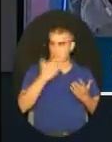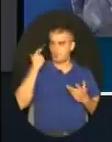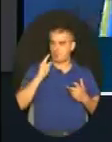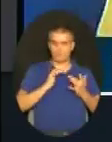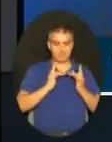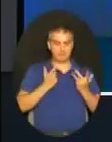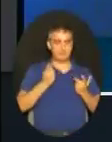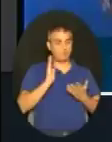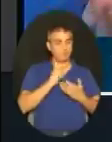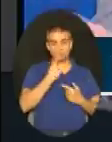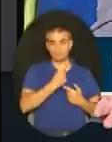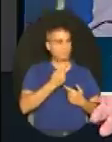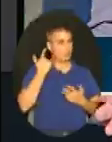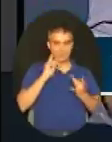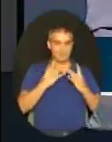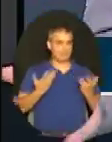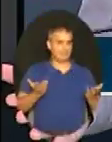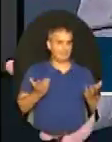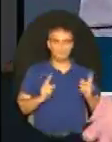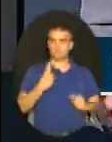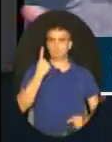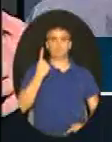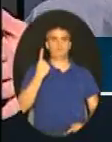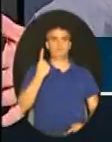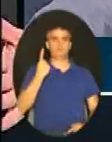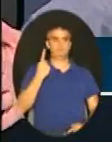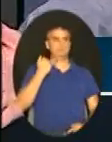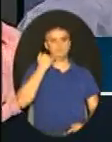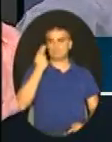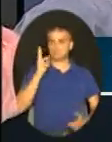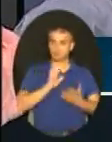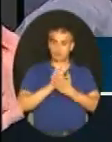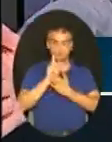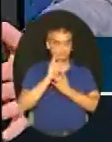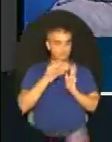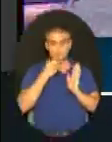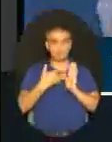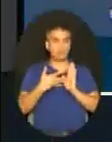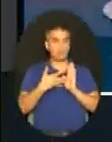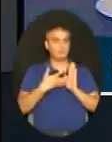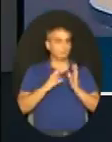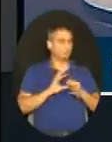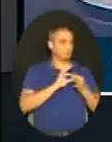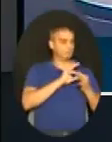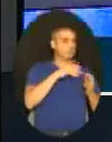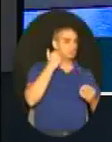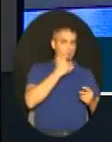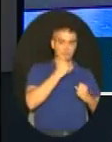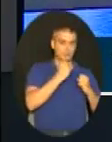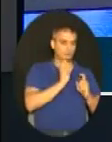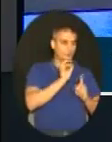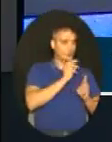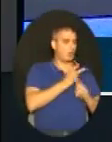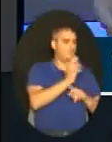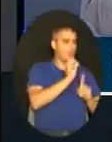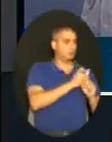לו יריב. כשהוא הכריז את ההכרזה, לא היה לו יריב. פתאום, הרצוג מ-13 מנדטים בסקרים, מתחבר ללבני בקושי עובר את אחוז